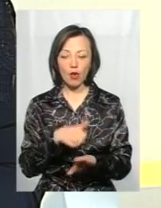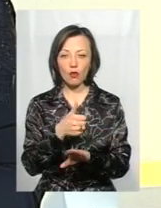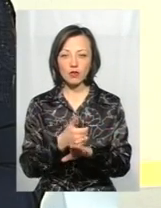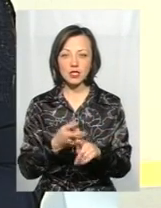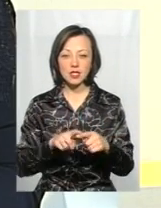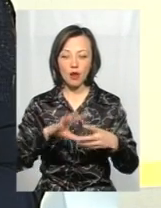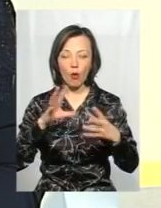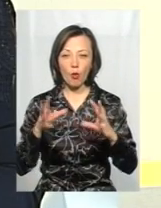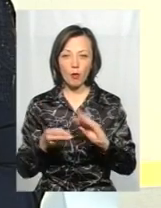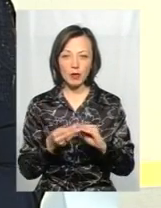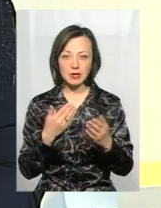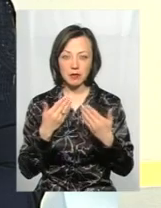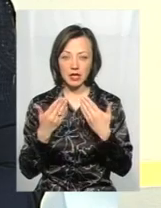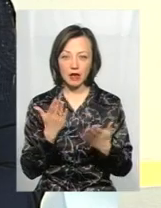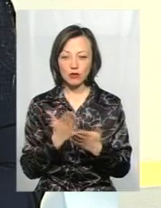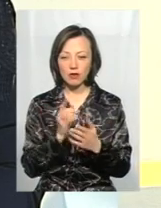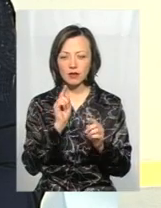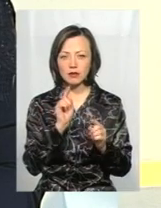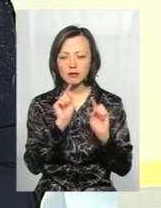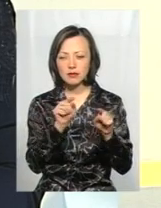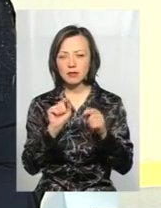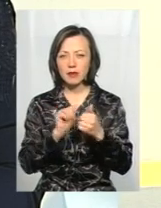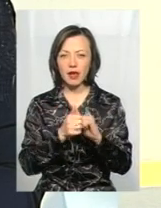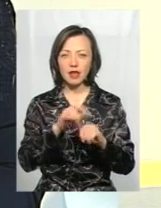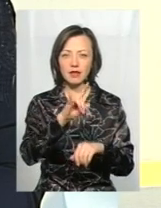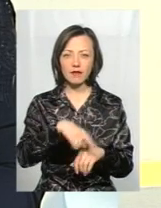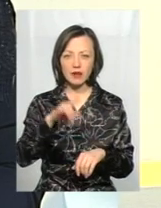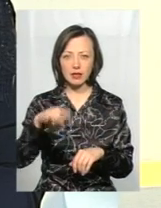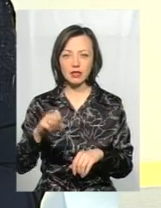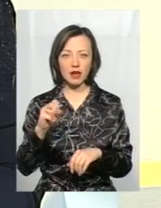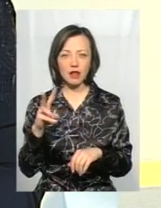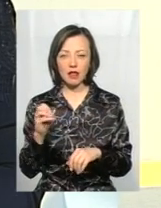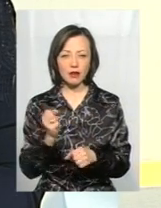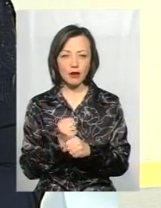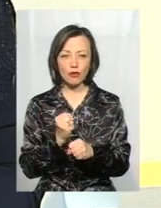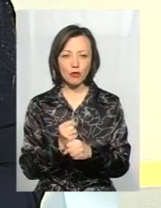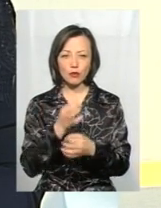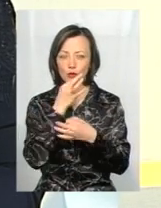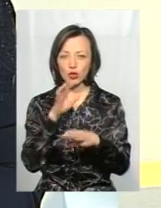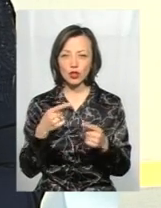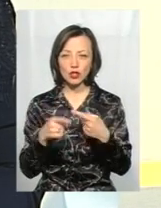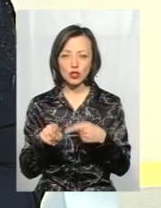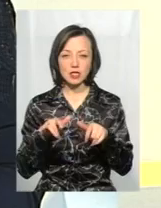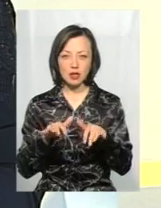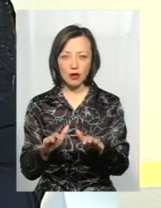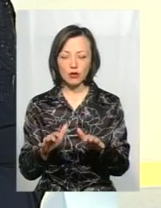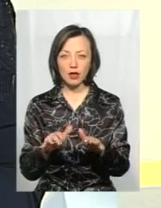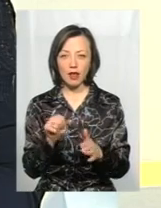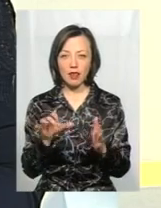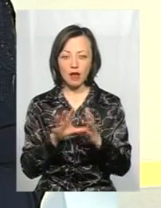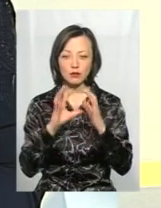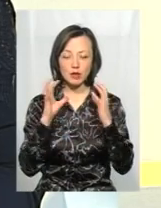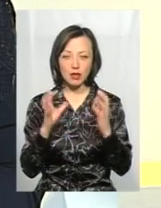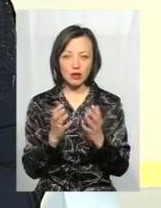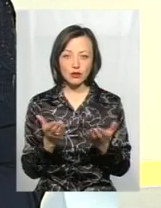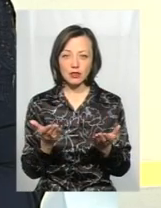– це комплексний підхід. Якщо ви точково там міняєте вікна, але не робите будь-яких інших заходів